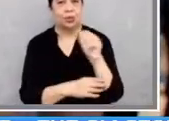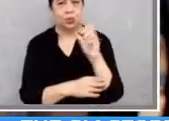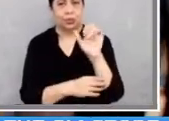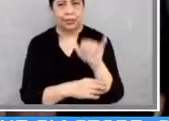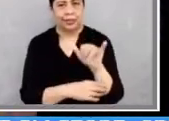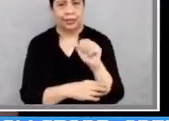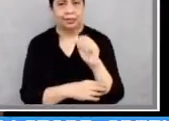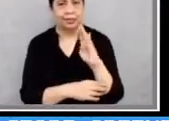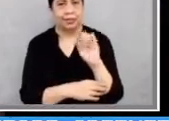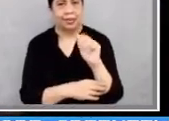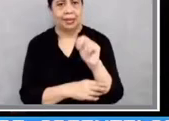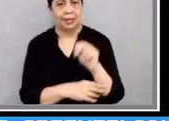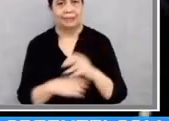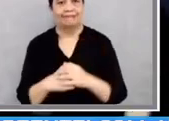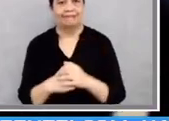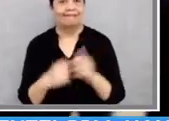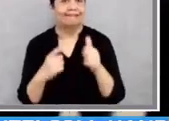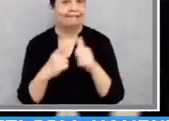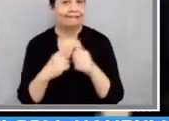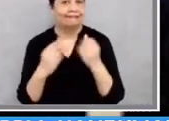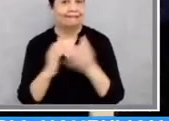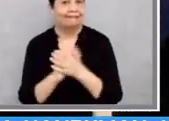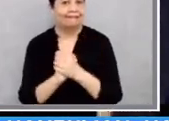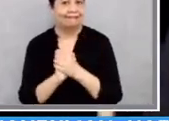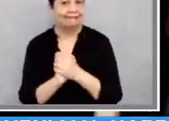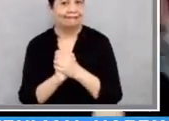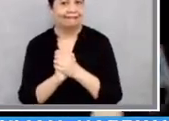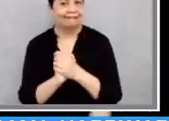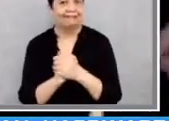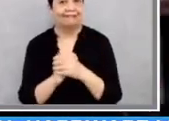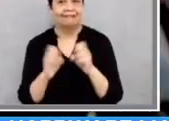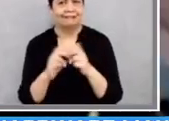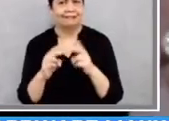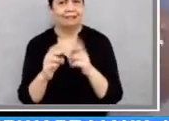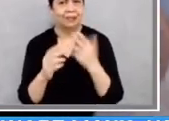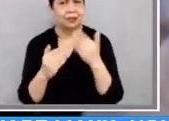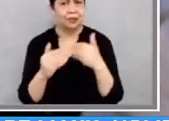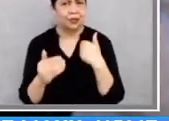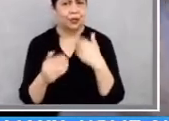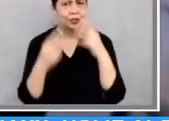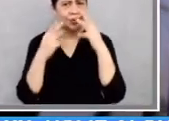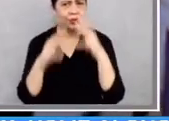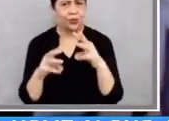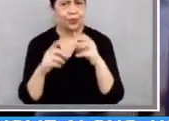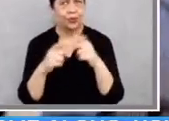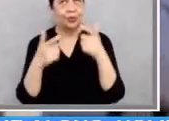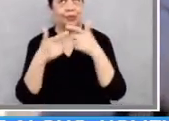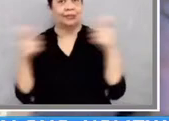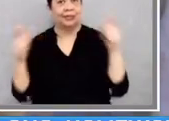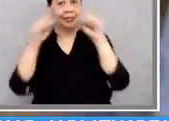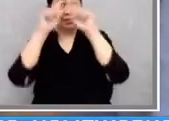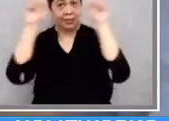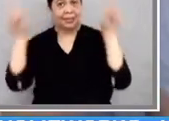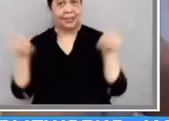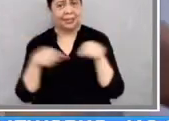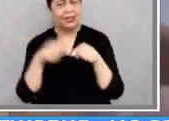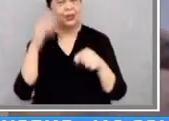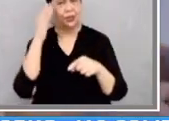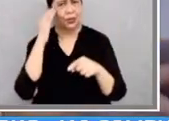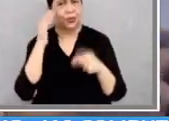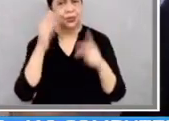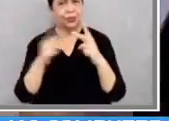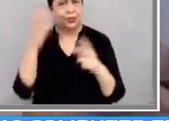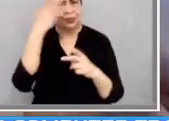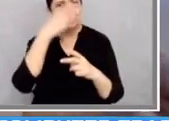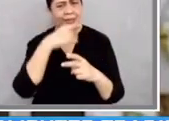Unang-una, gusto ko sila i-congratulate even before ko magpanood ito sa big screen. Alam kong napakaganda, napakagaling